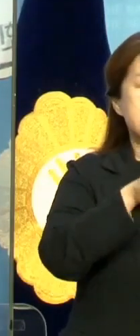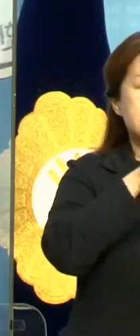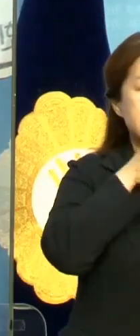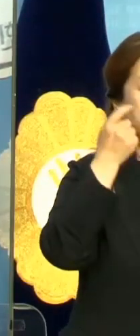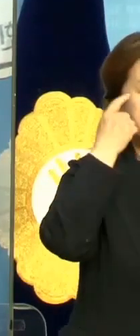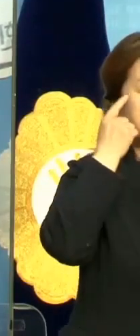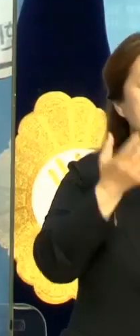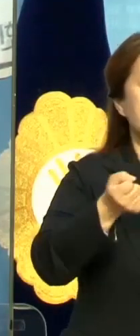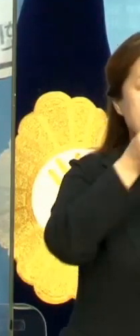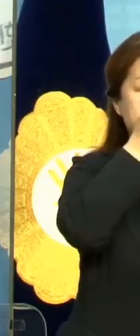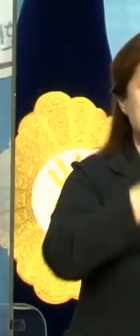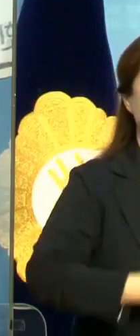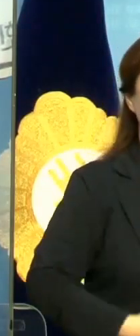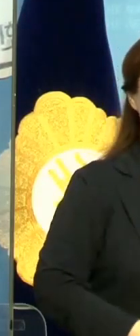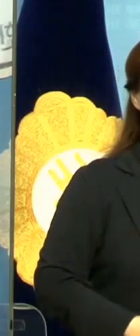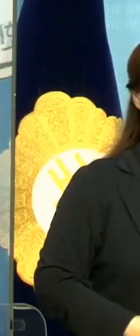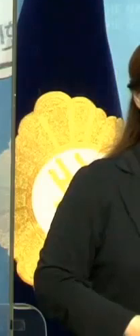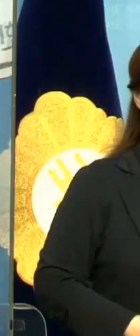없는 상황입니다